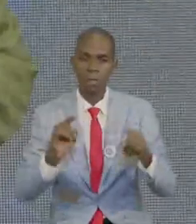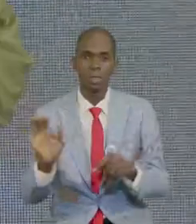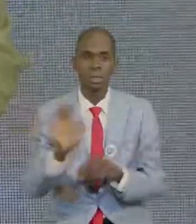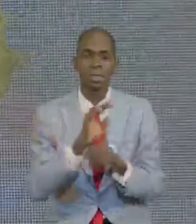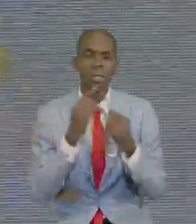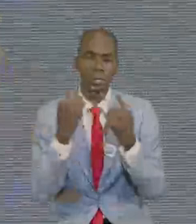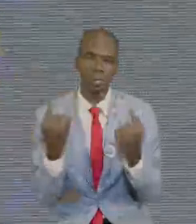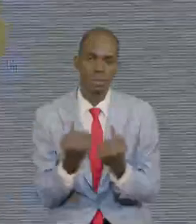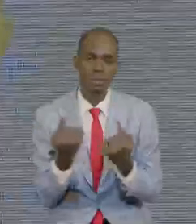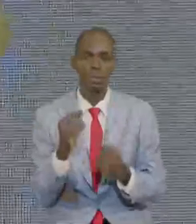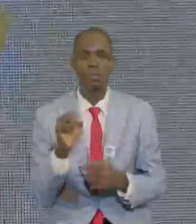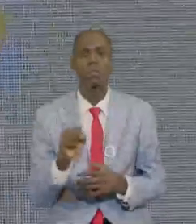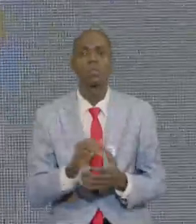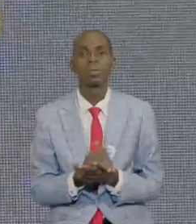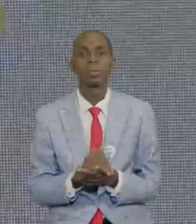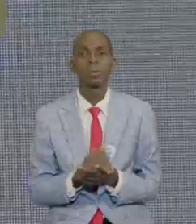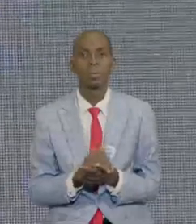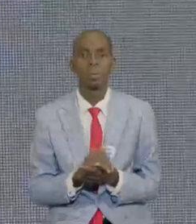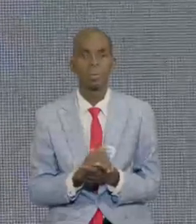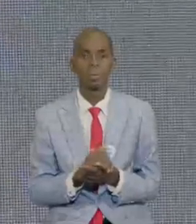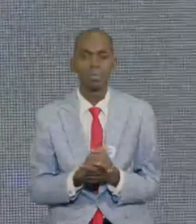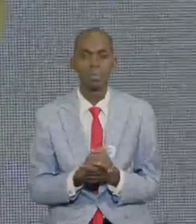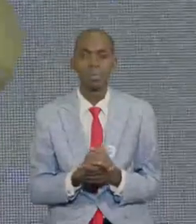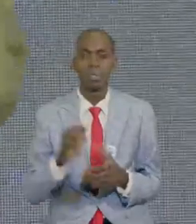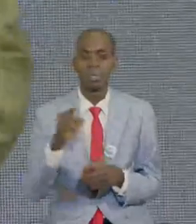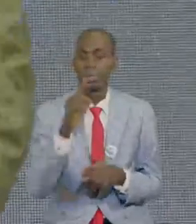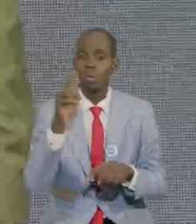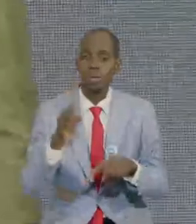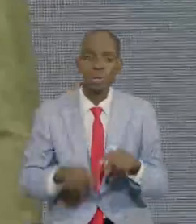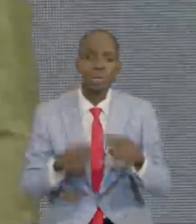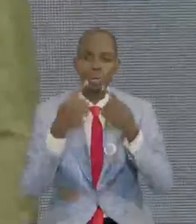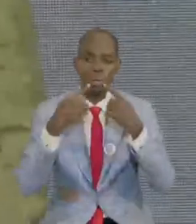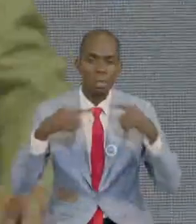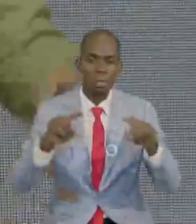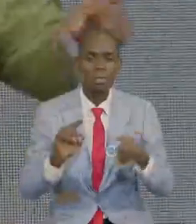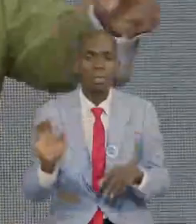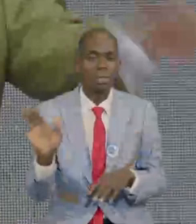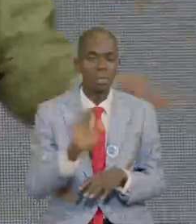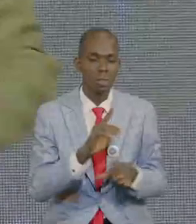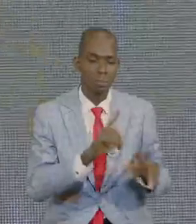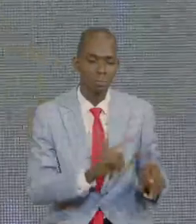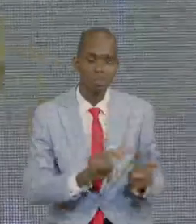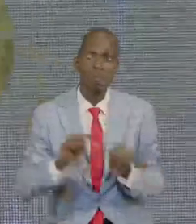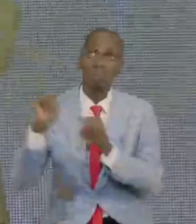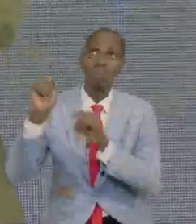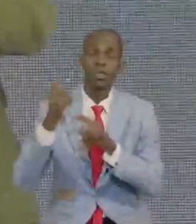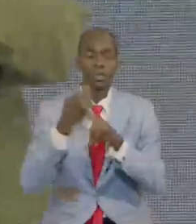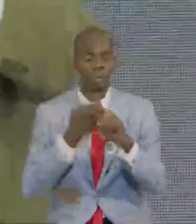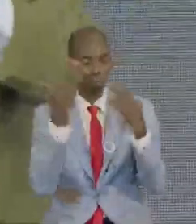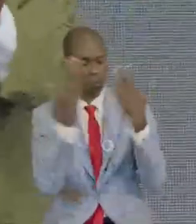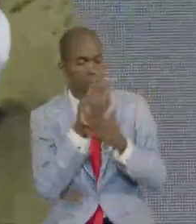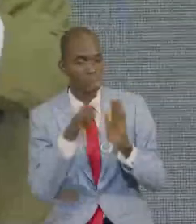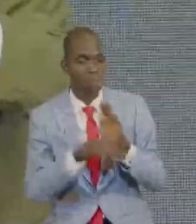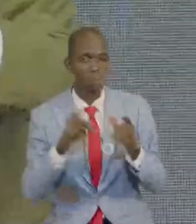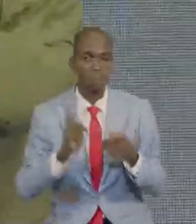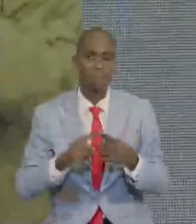à moins que tu n'aies la puissance pour déclarer leur transgression. You cannot declare their translation from darkness to light